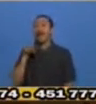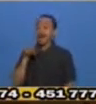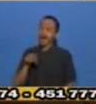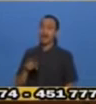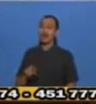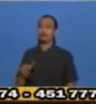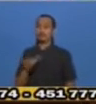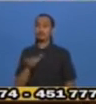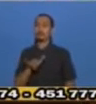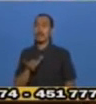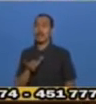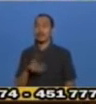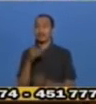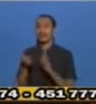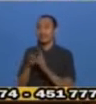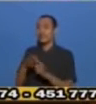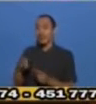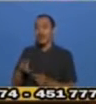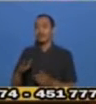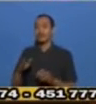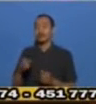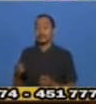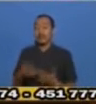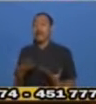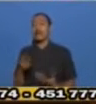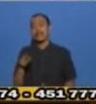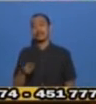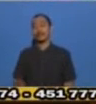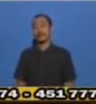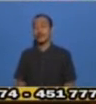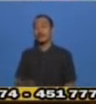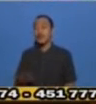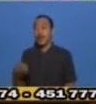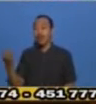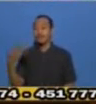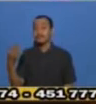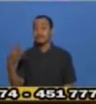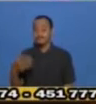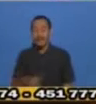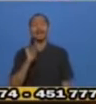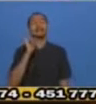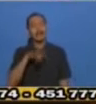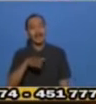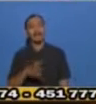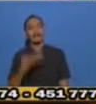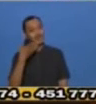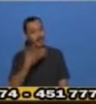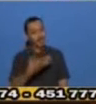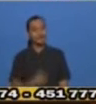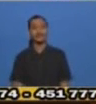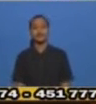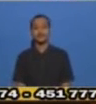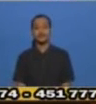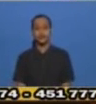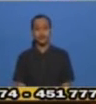dengan teman-teman. Bu Pembayun, bagaimana tanggapannya? Monggo silakan. Jadi terima kasih Mbak Vira. Betul